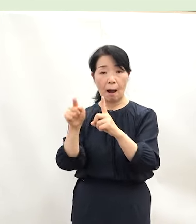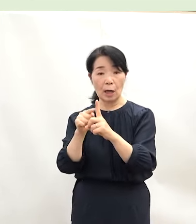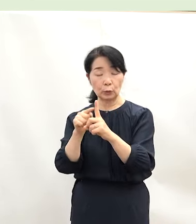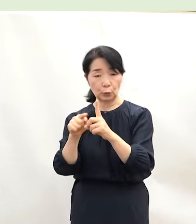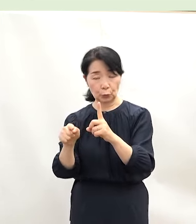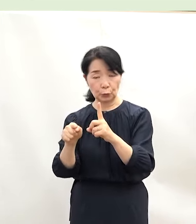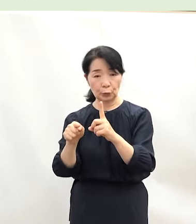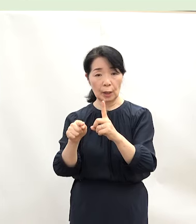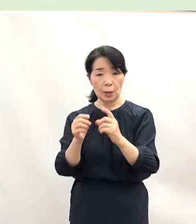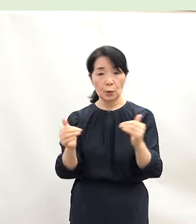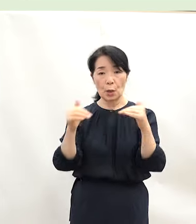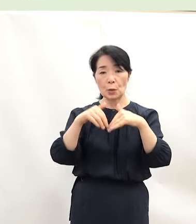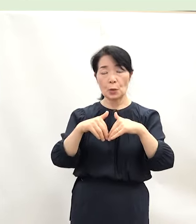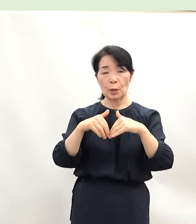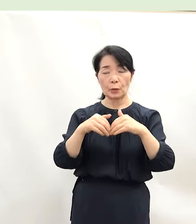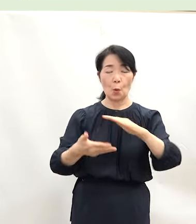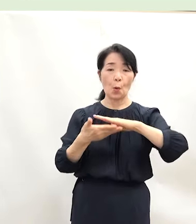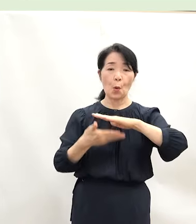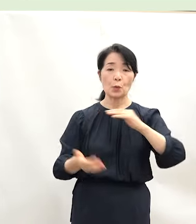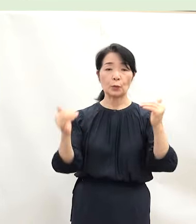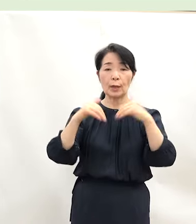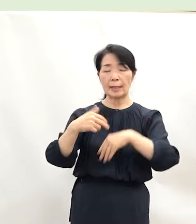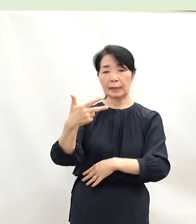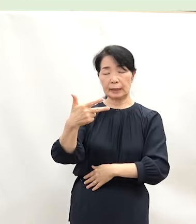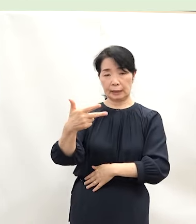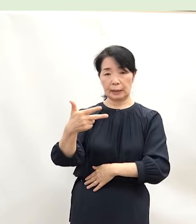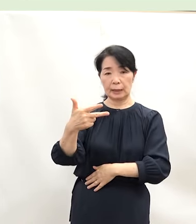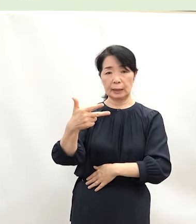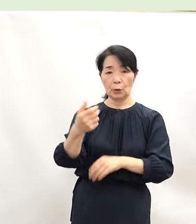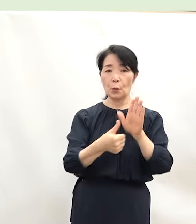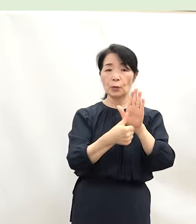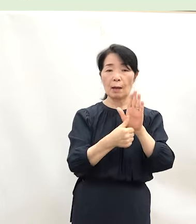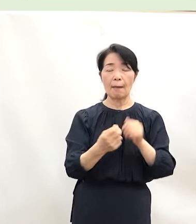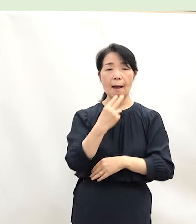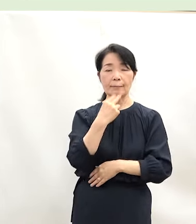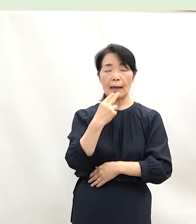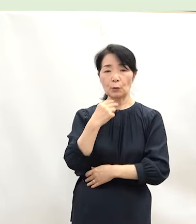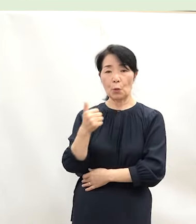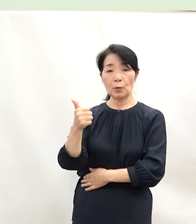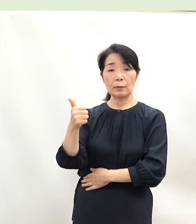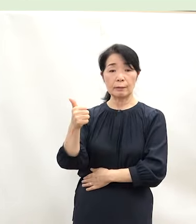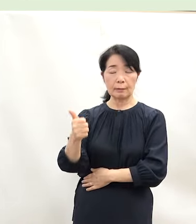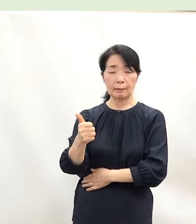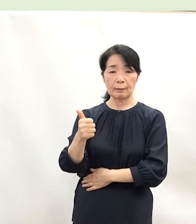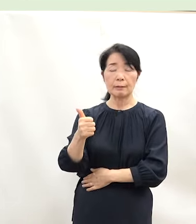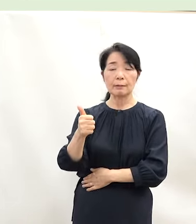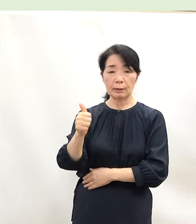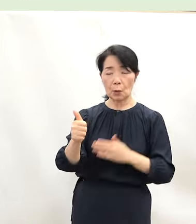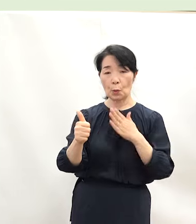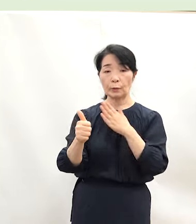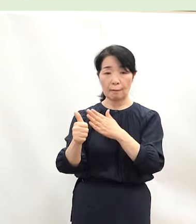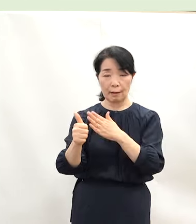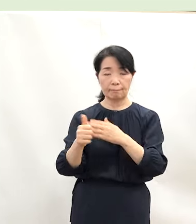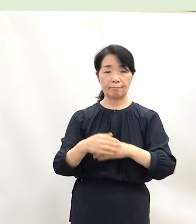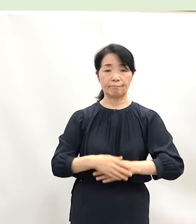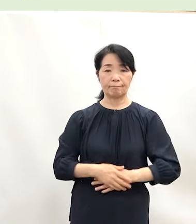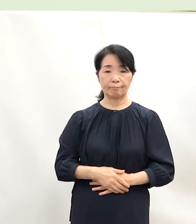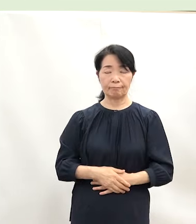藤理恵さんとおっしゃるんですかね、こちらの方にお願いをしております。でなおですね、この体験調査